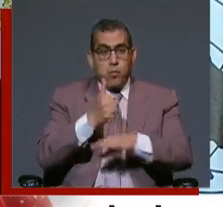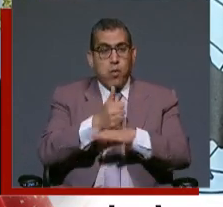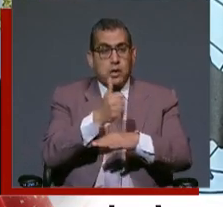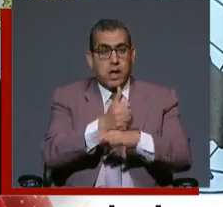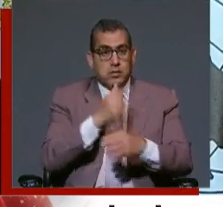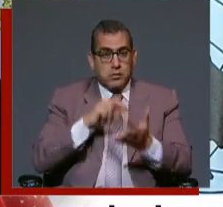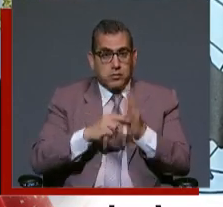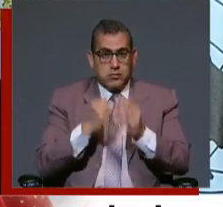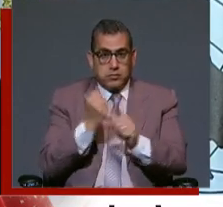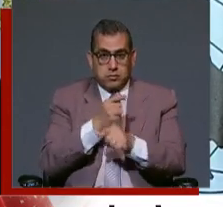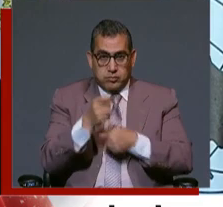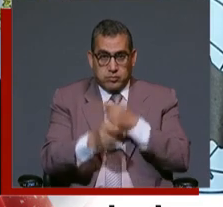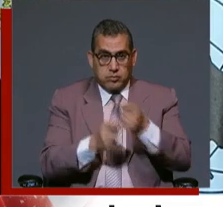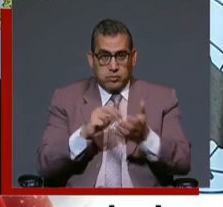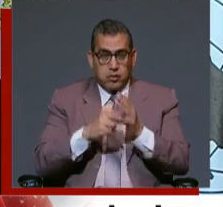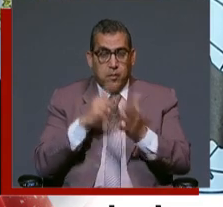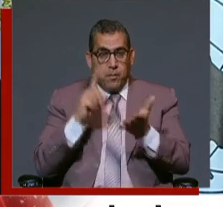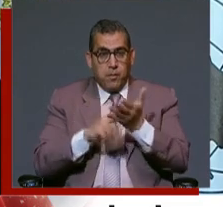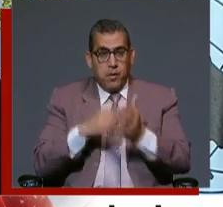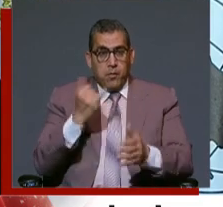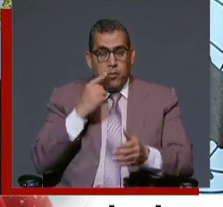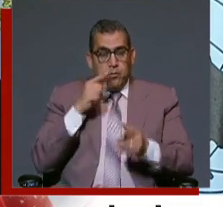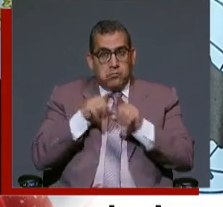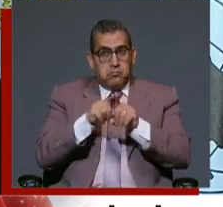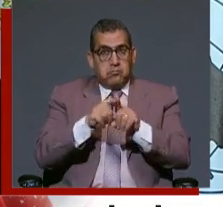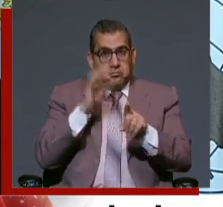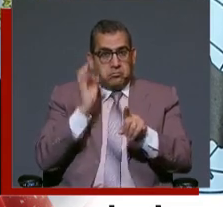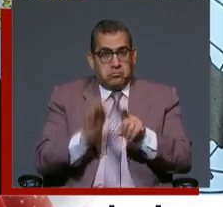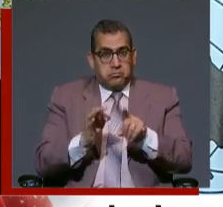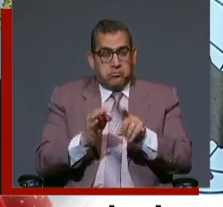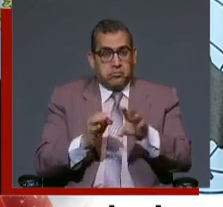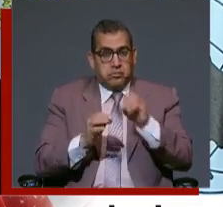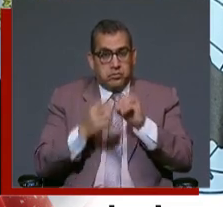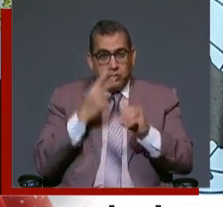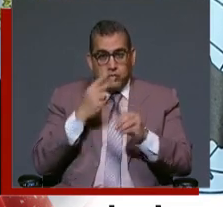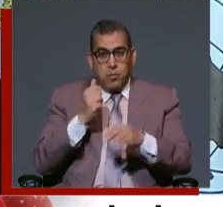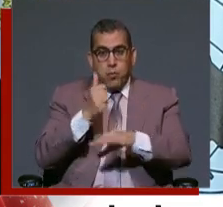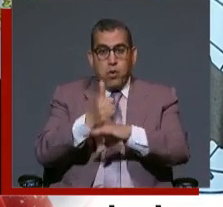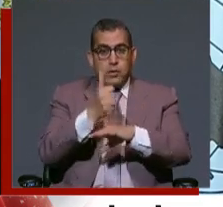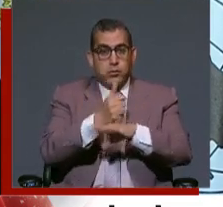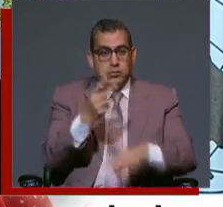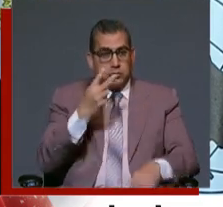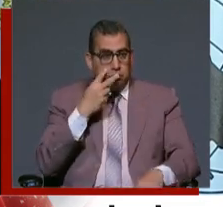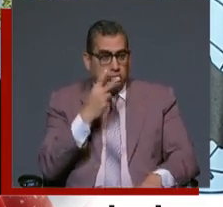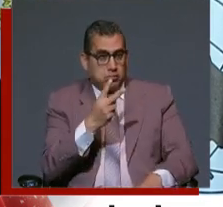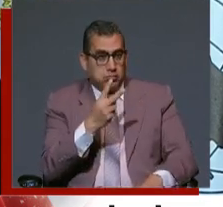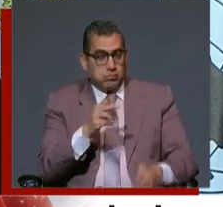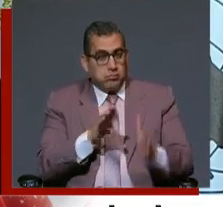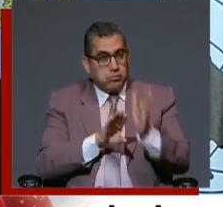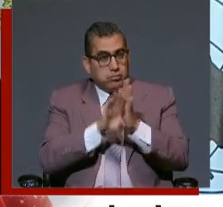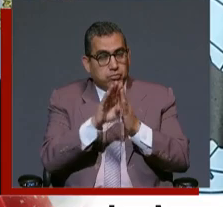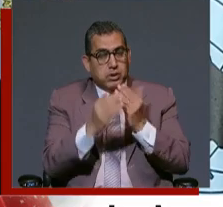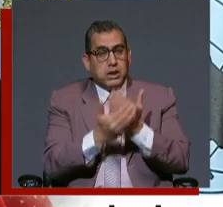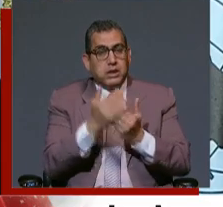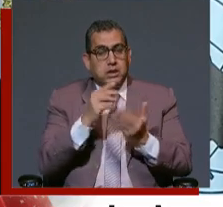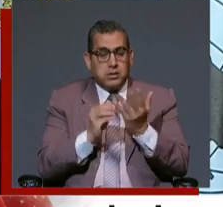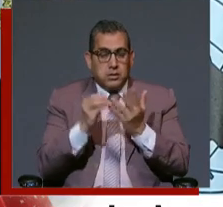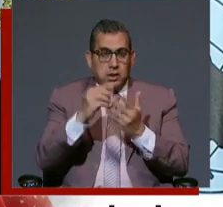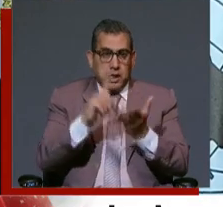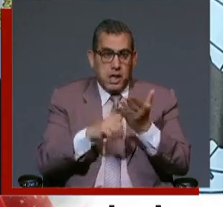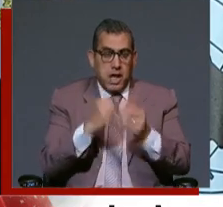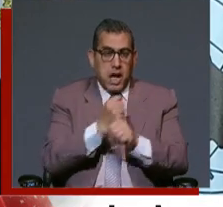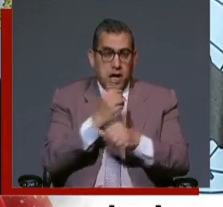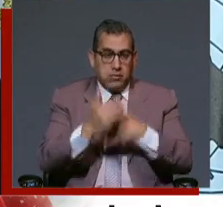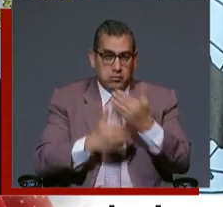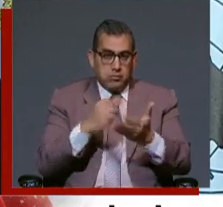والدولية، فإنه قد يكون من المناسب أن تنظر تلك المؤسسات في اتباع نهج جديد لمساندة دولة